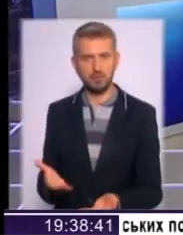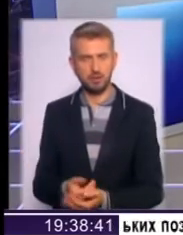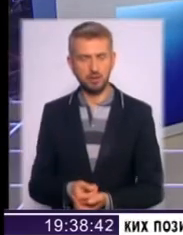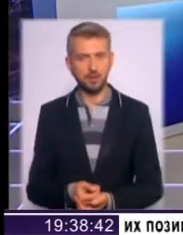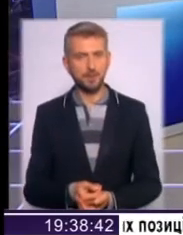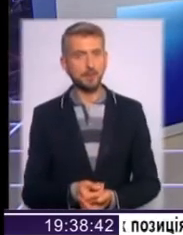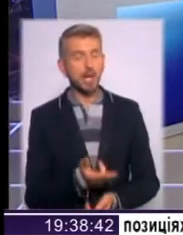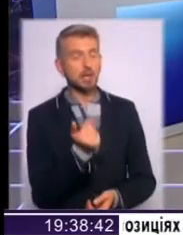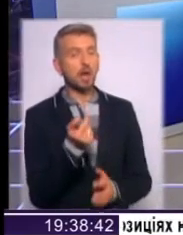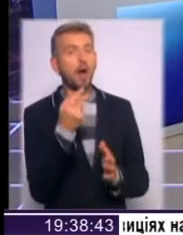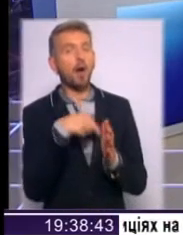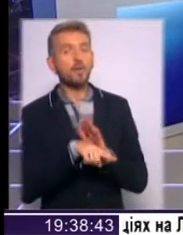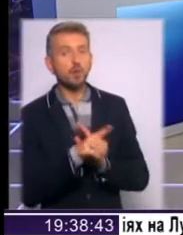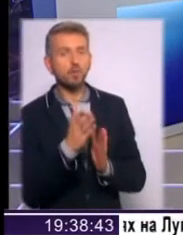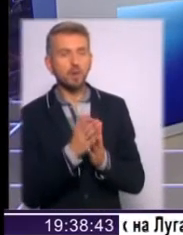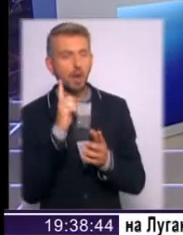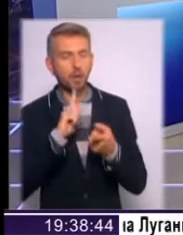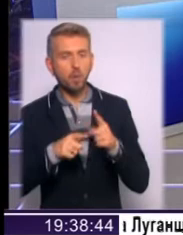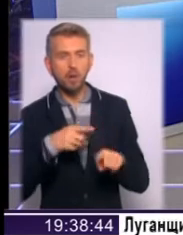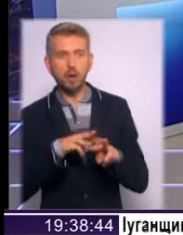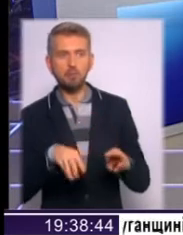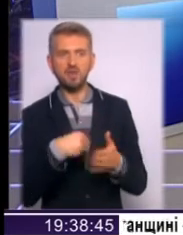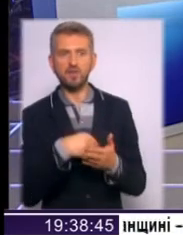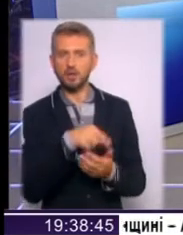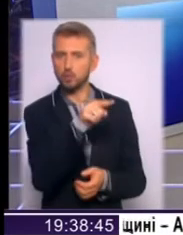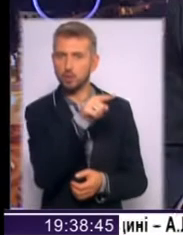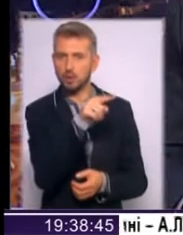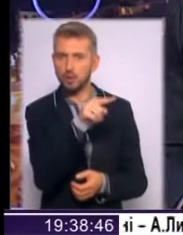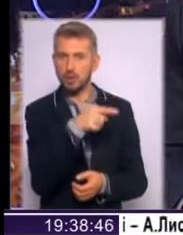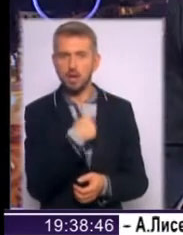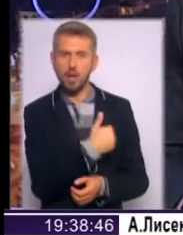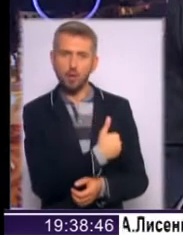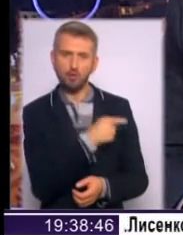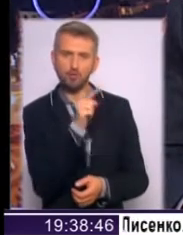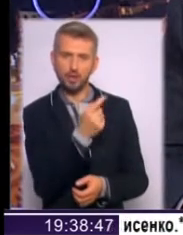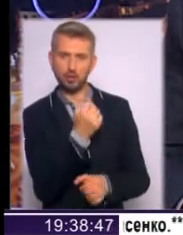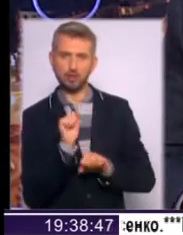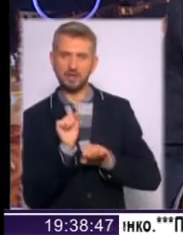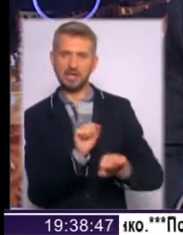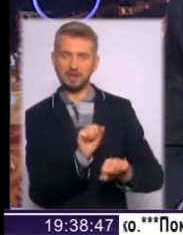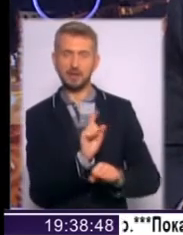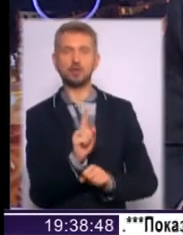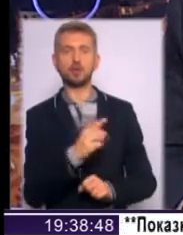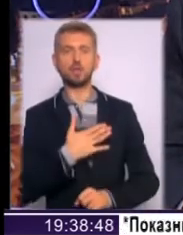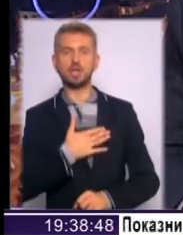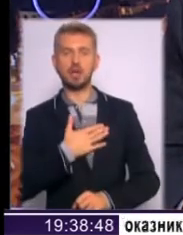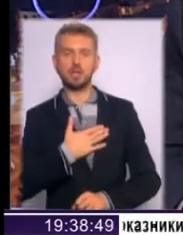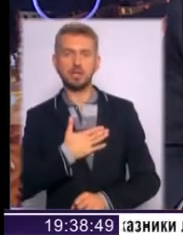починали, є, правда? В чому є логіка Мінфіна, тут би я хотів ну, їх трошки захистити, так. І щоб наші